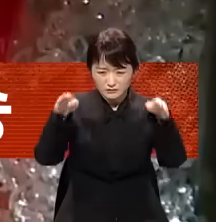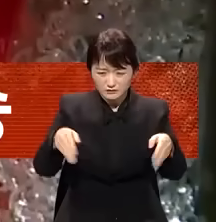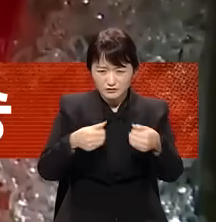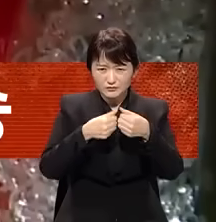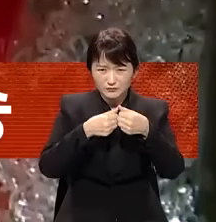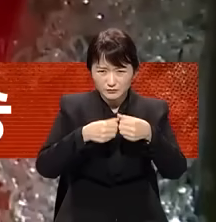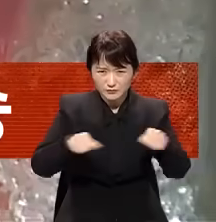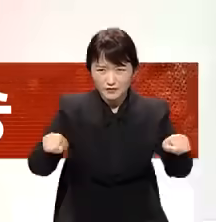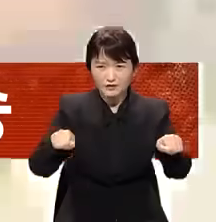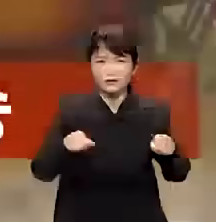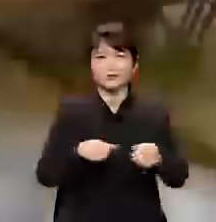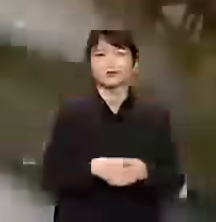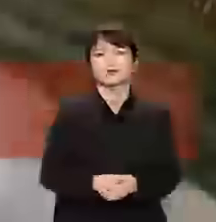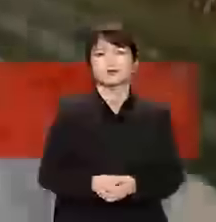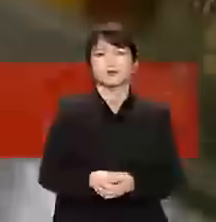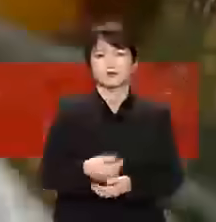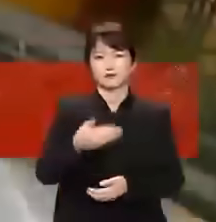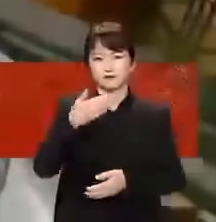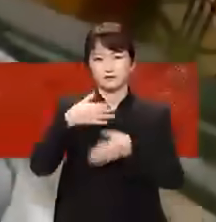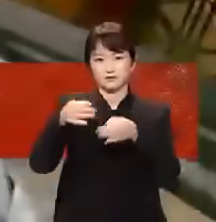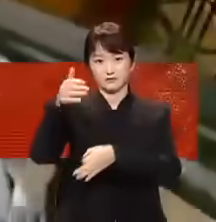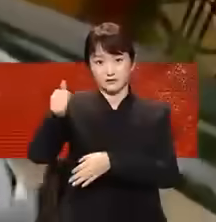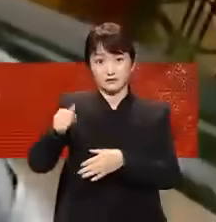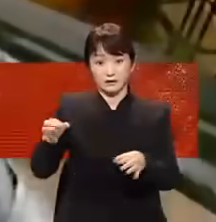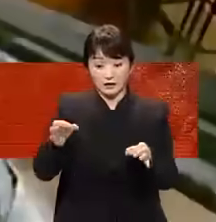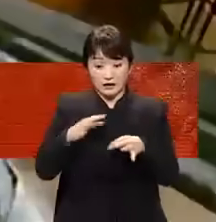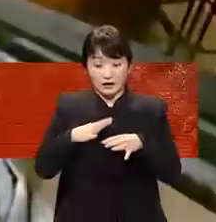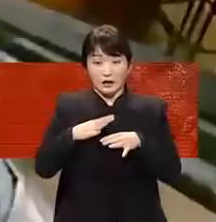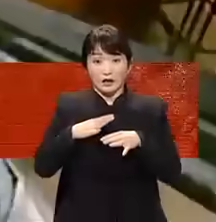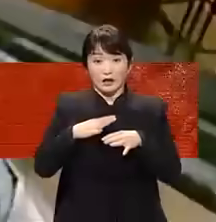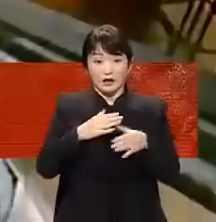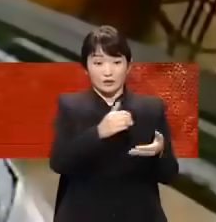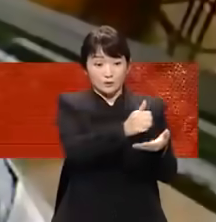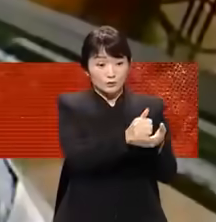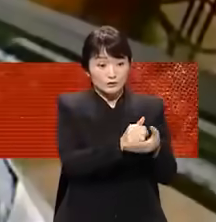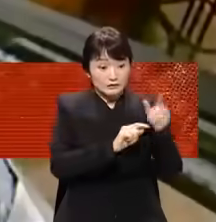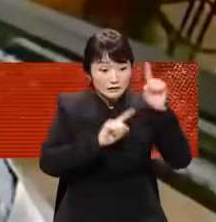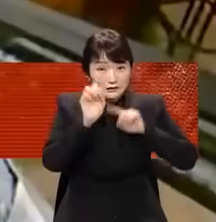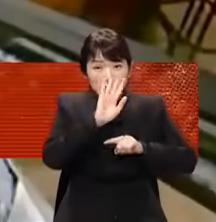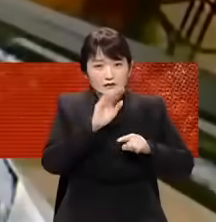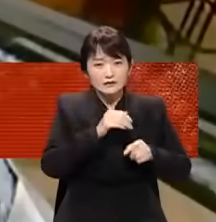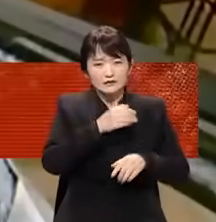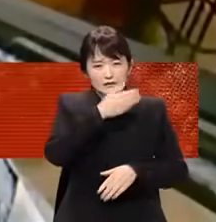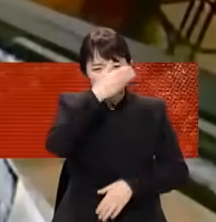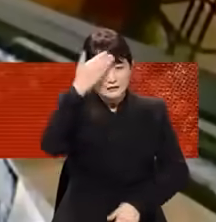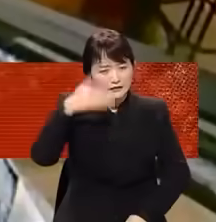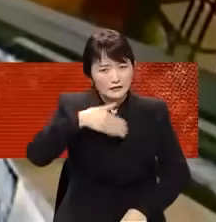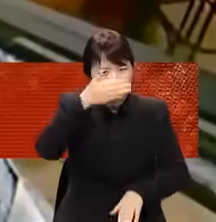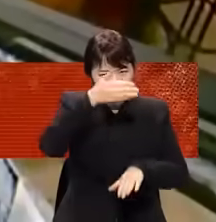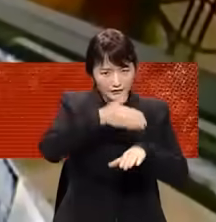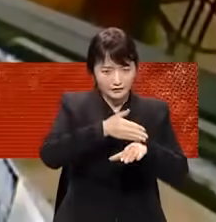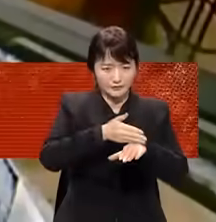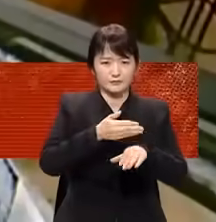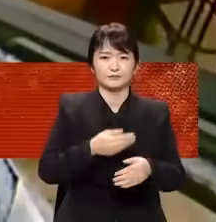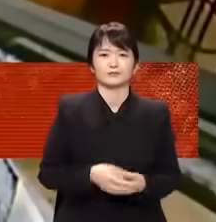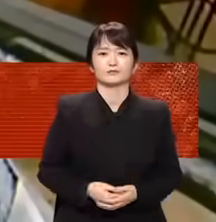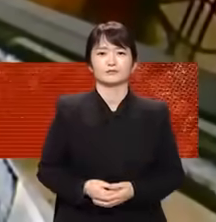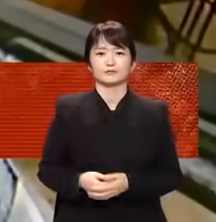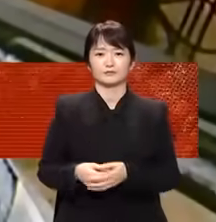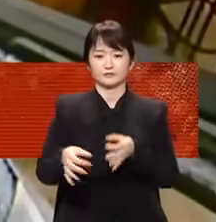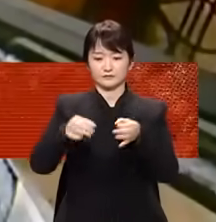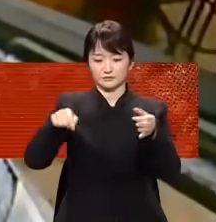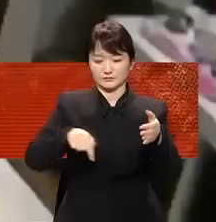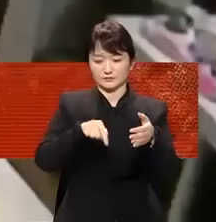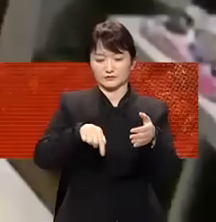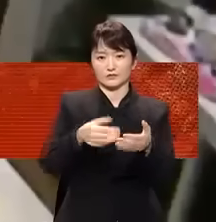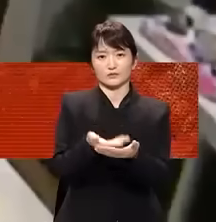널부러져 있죠이 식당주인은 놀라긴 했지만 그래도 손님들 다치지 않은 것만으로도 다행이고 감사하다고 전했습니다이 매장은